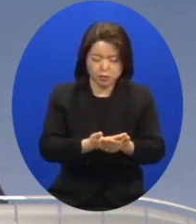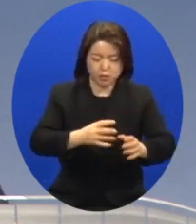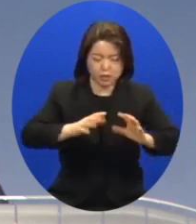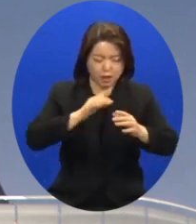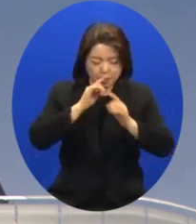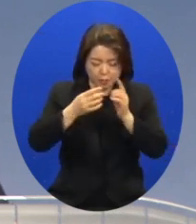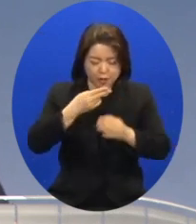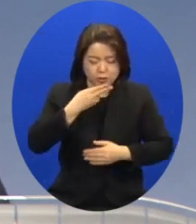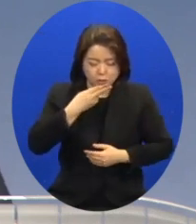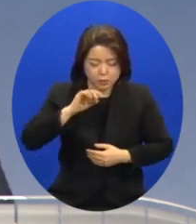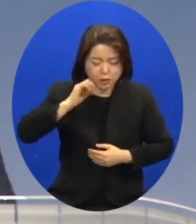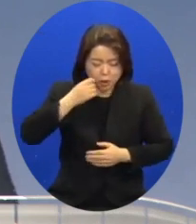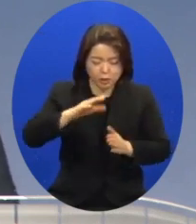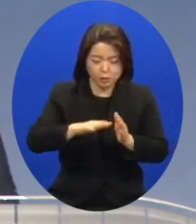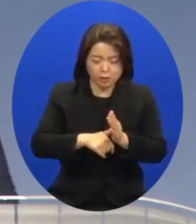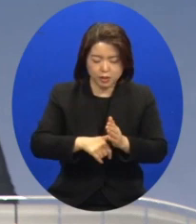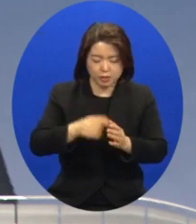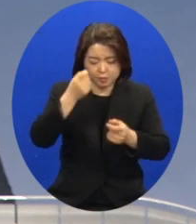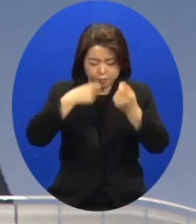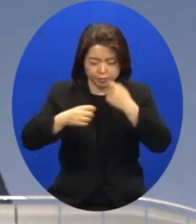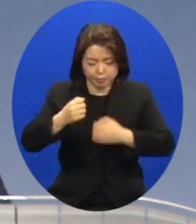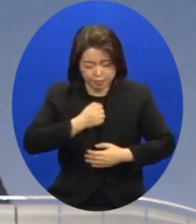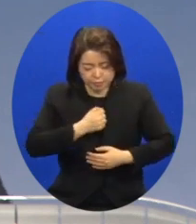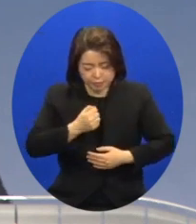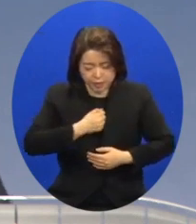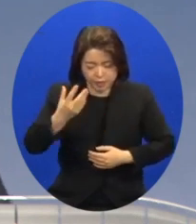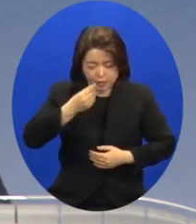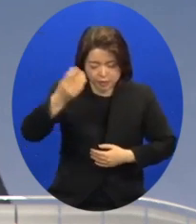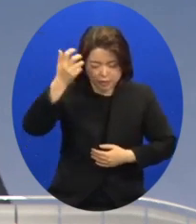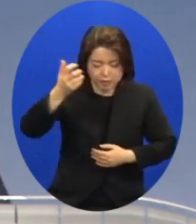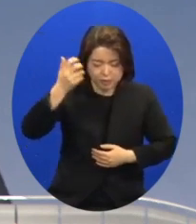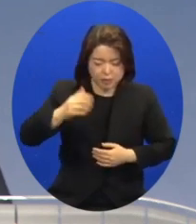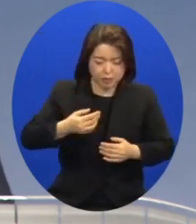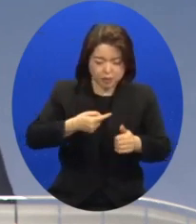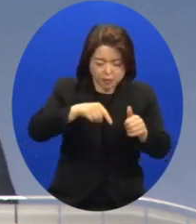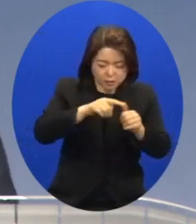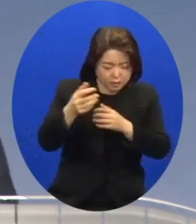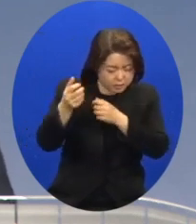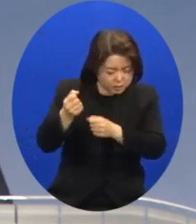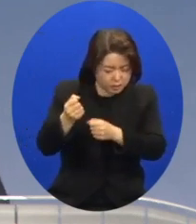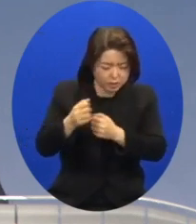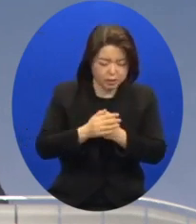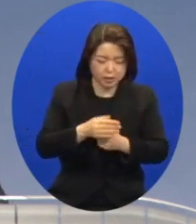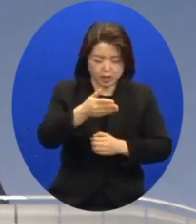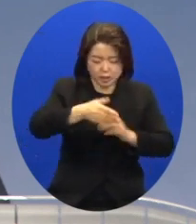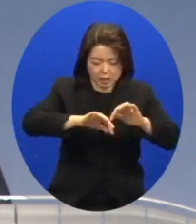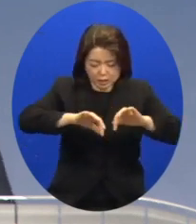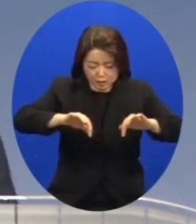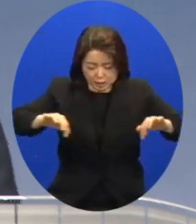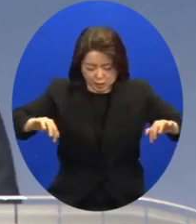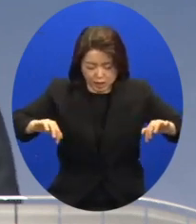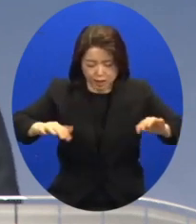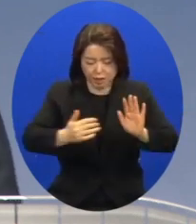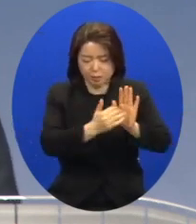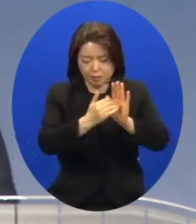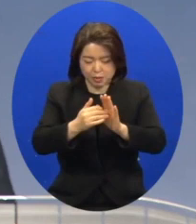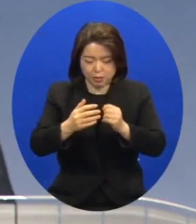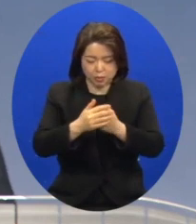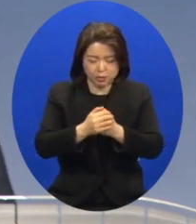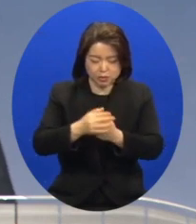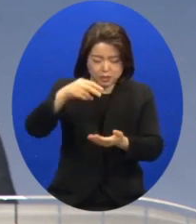이때에 탄식하는 성령에 의지하여 이 땅에 갈라진 틈을 막고 서서